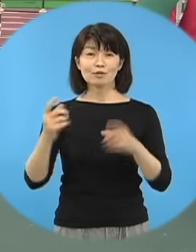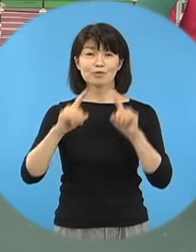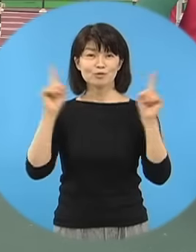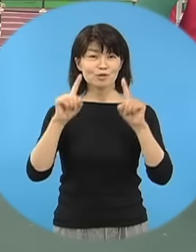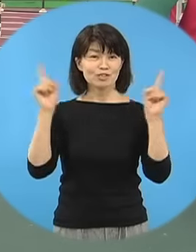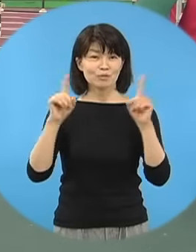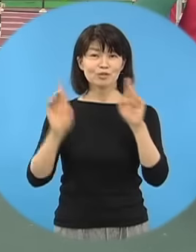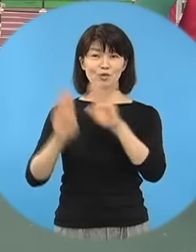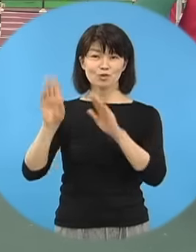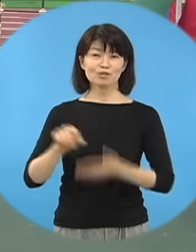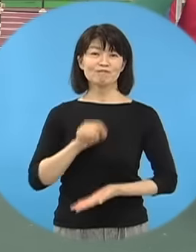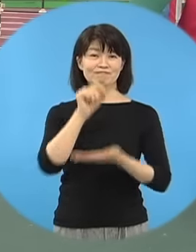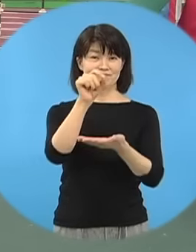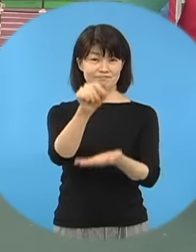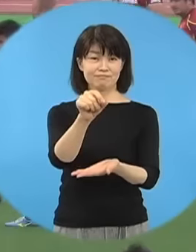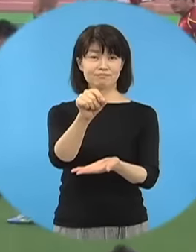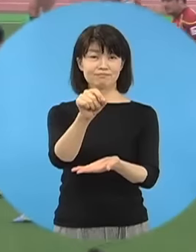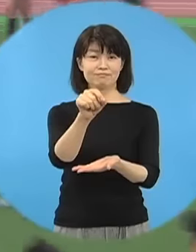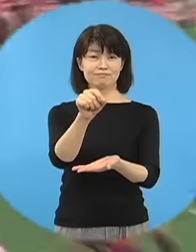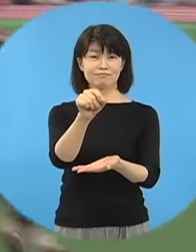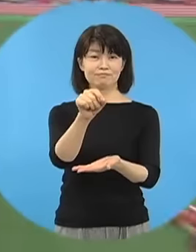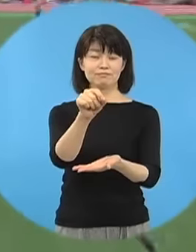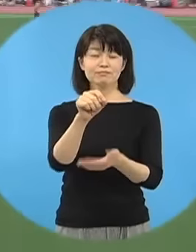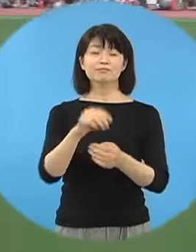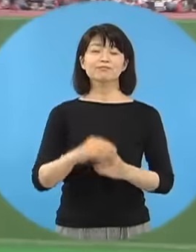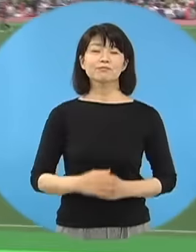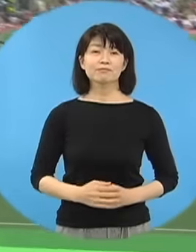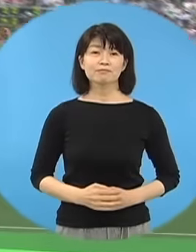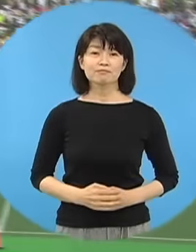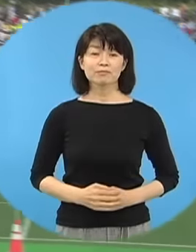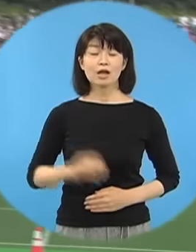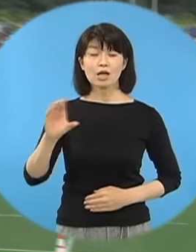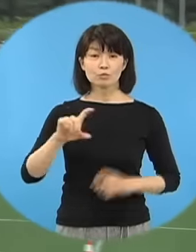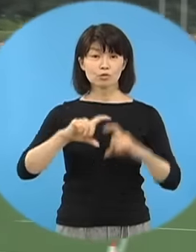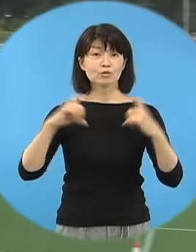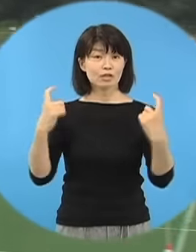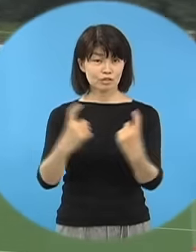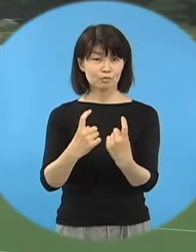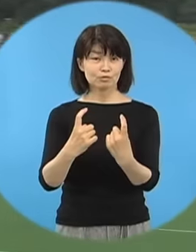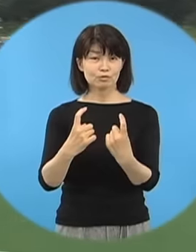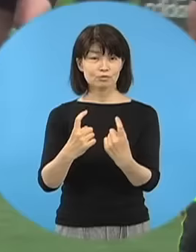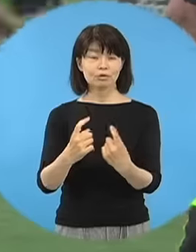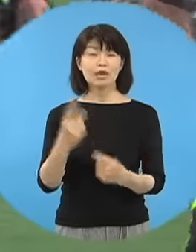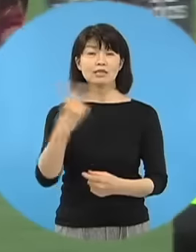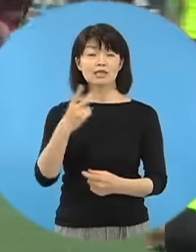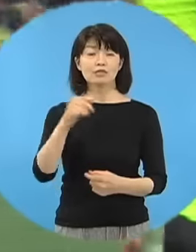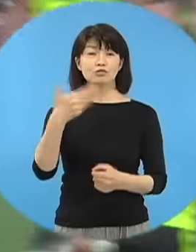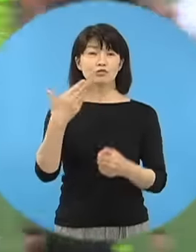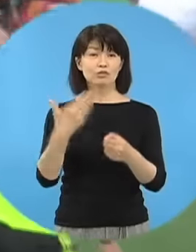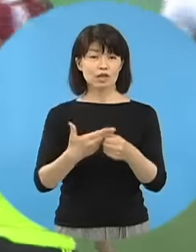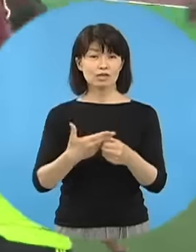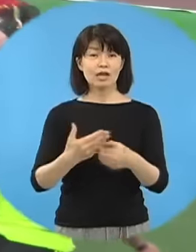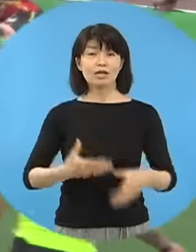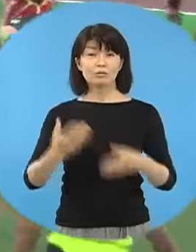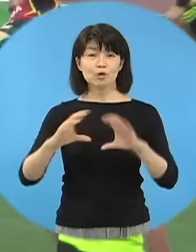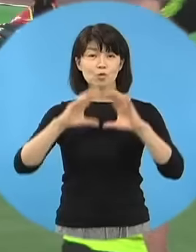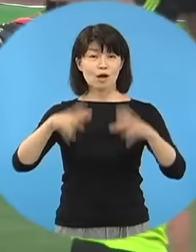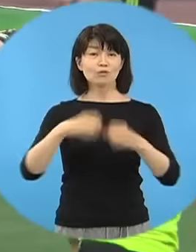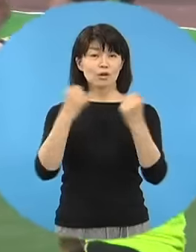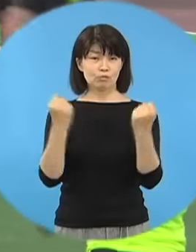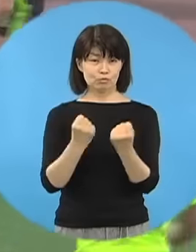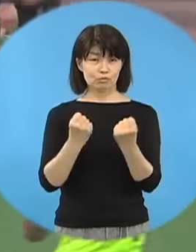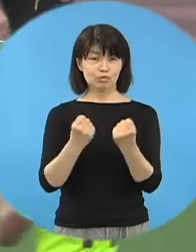フェスティバルの模様をお伝えしますアノスタジアムは2019年ラグビーワールド